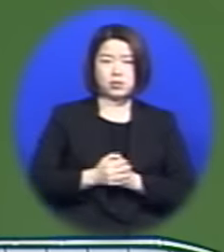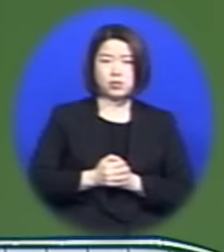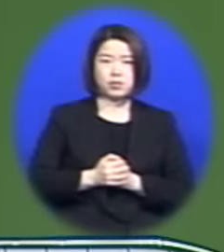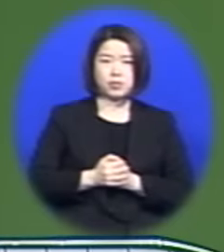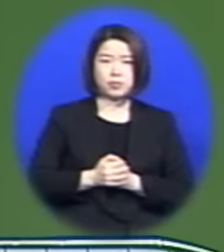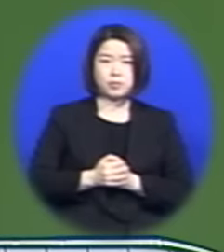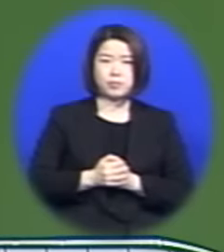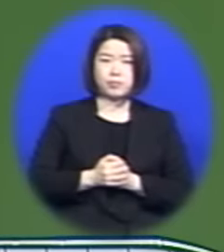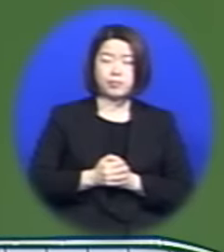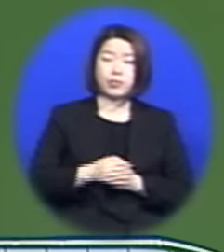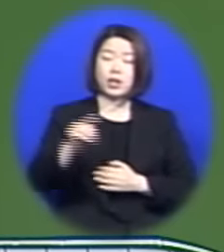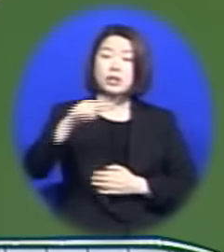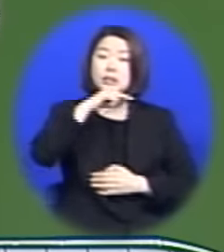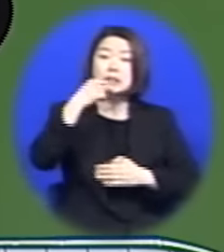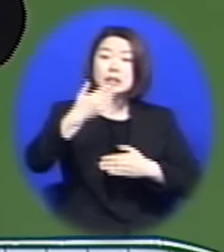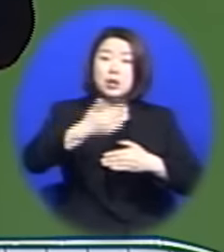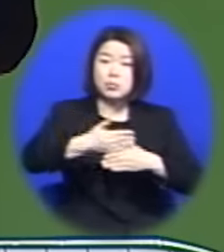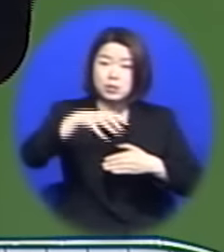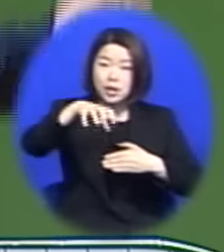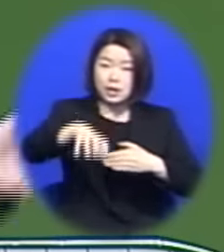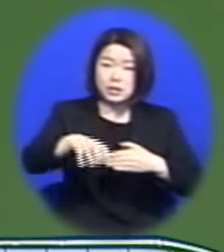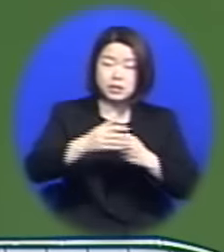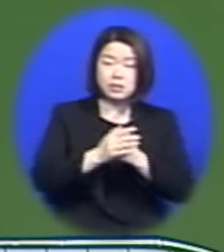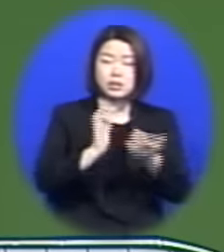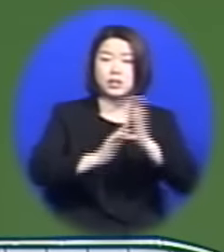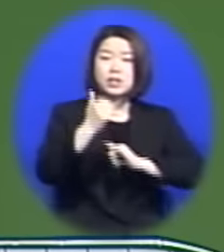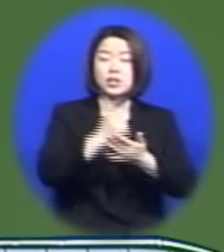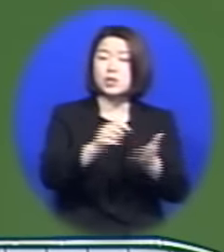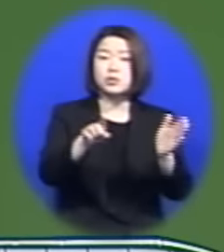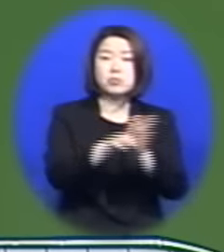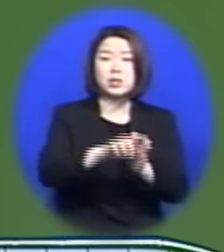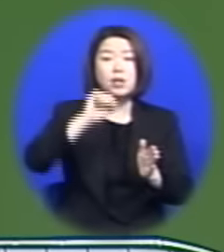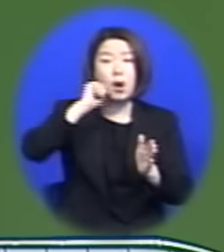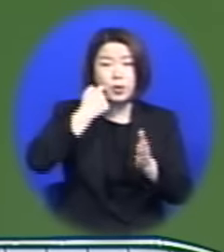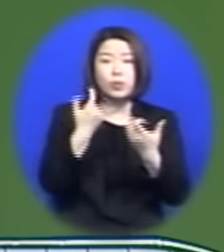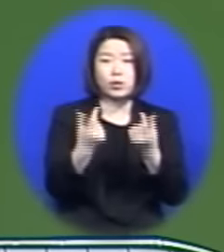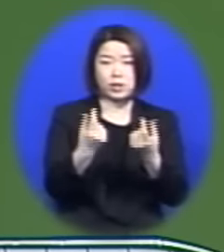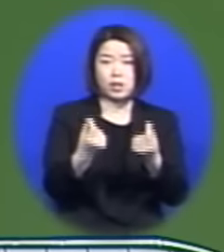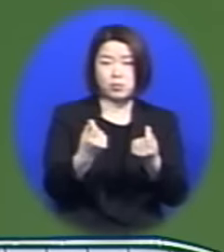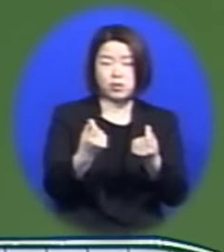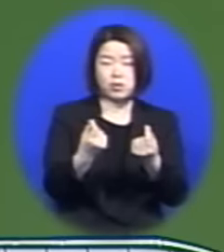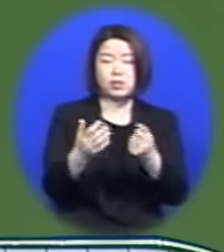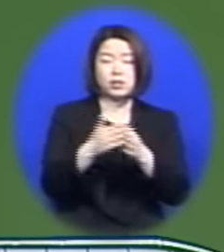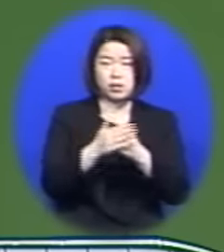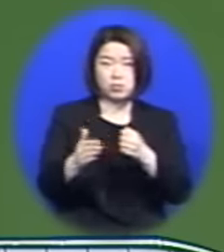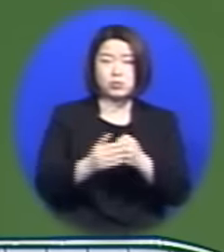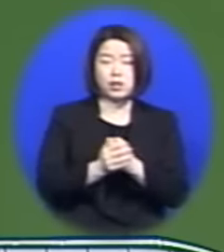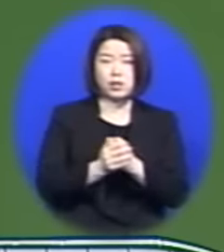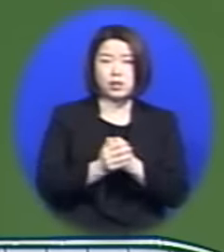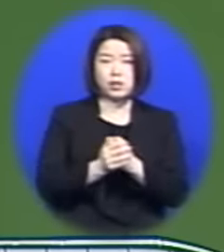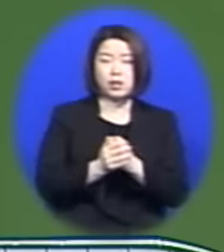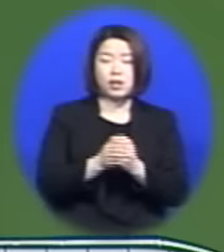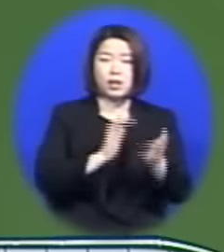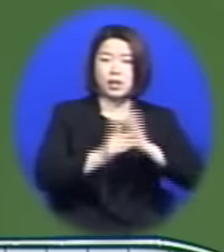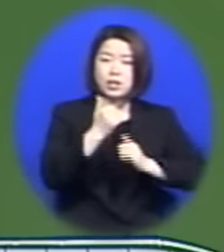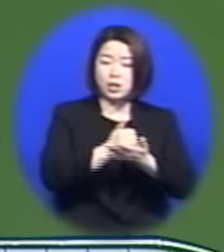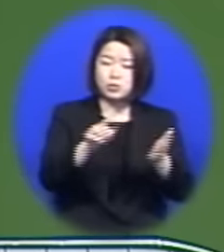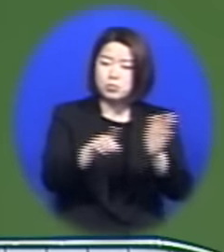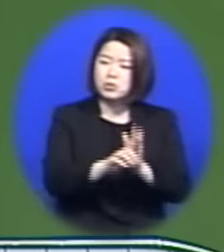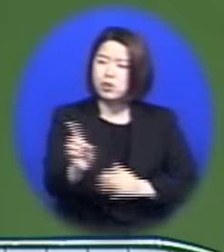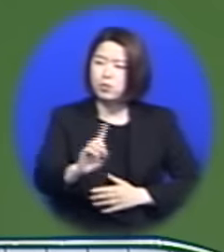싶어서 그 북한 땅에서는 이제는 예수 믿을 수 없을 것 같기 때문에 아 도대체 예수 믿는게